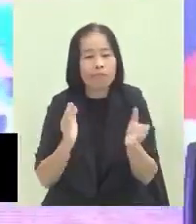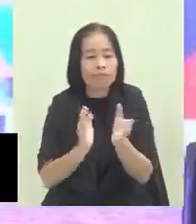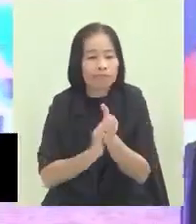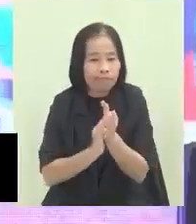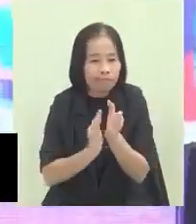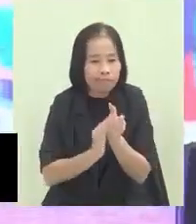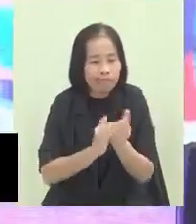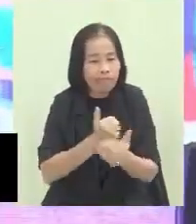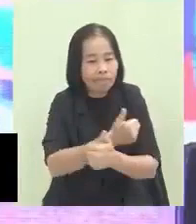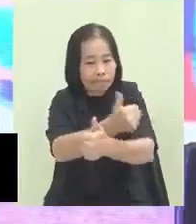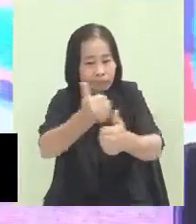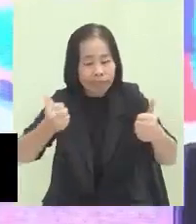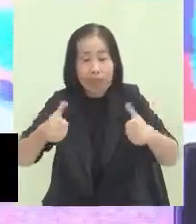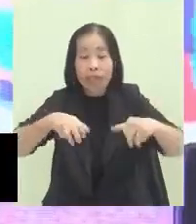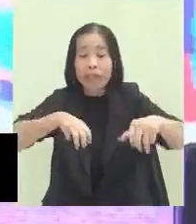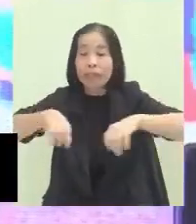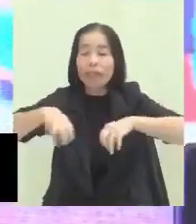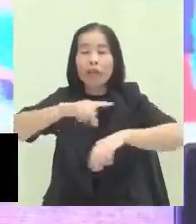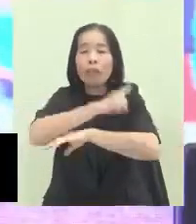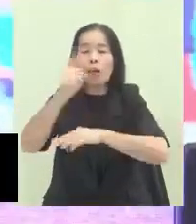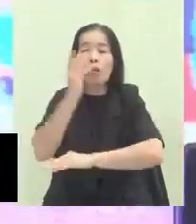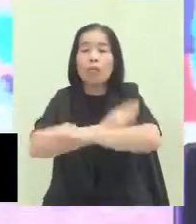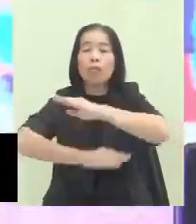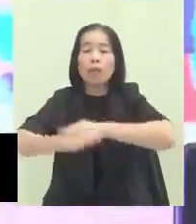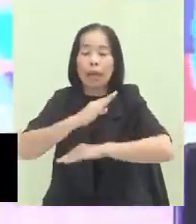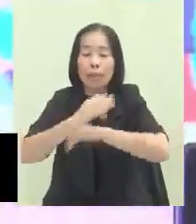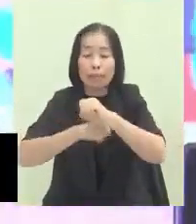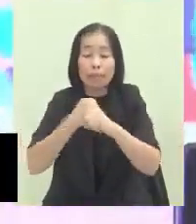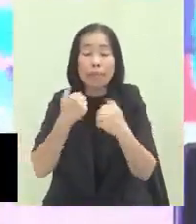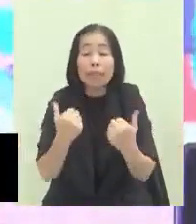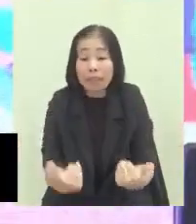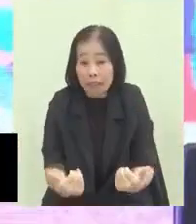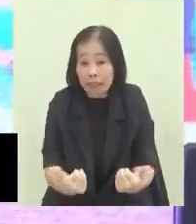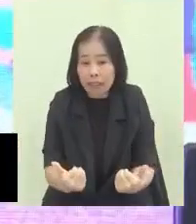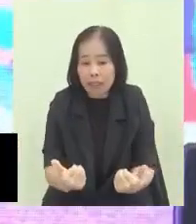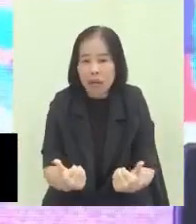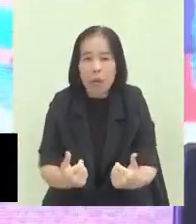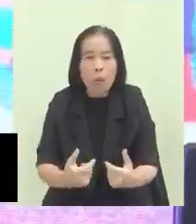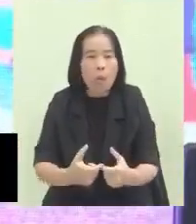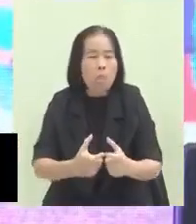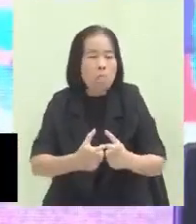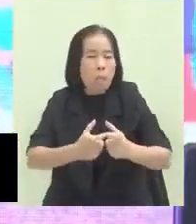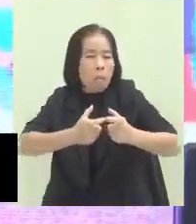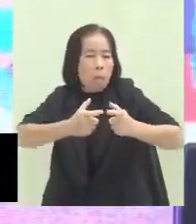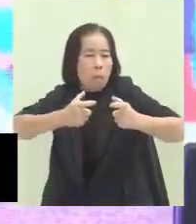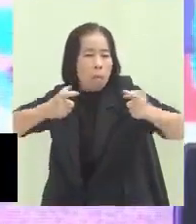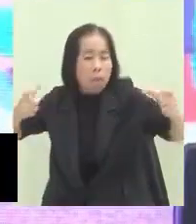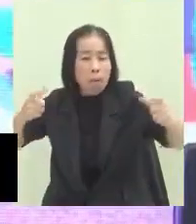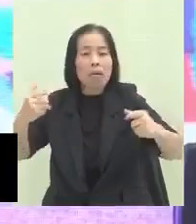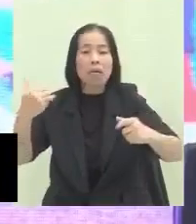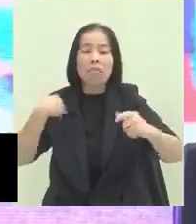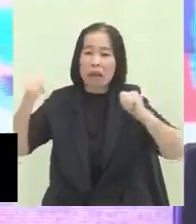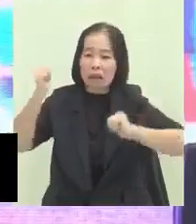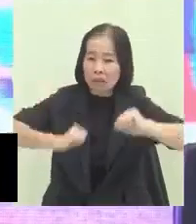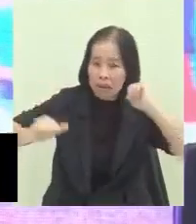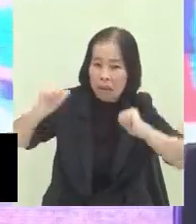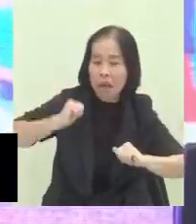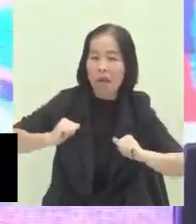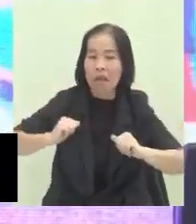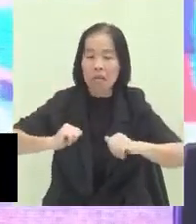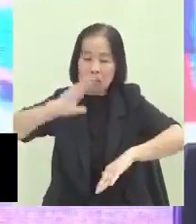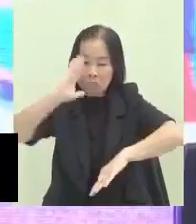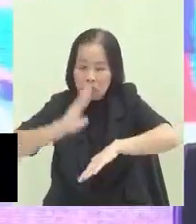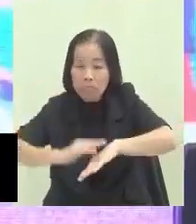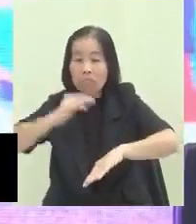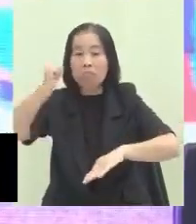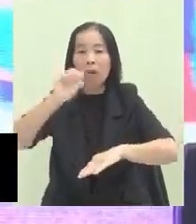างยิ่งงานเป็นคนพิการสากลปีนี้มีความยิ่งใหญ่มีทั้งการแสดงศักยภาพและการ